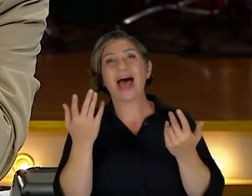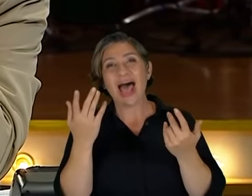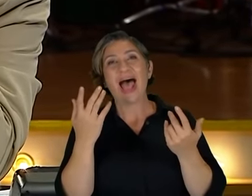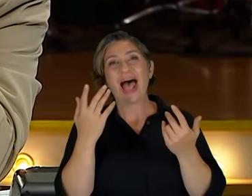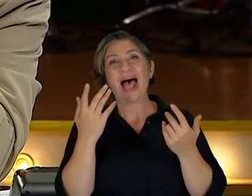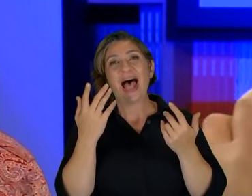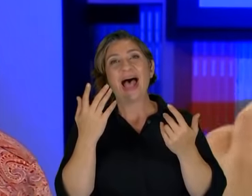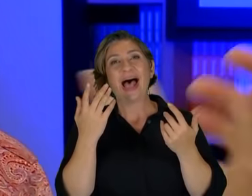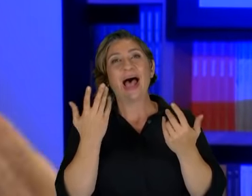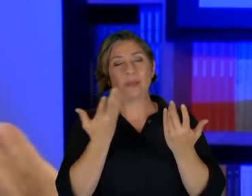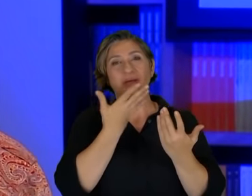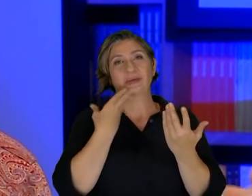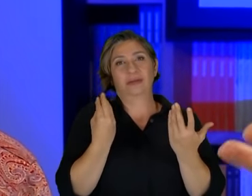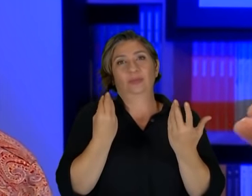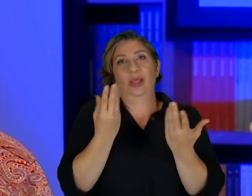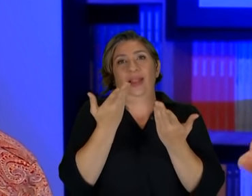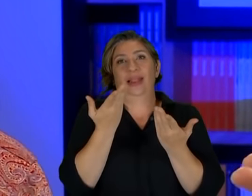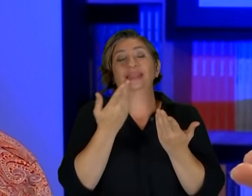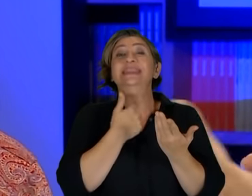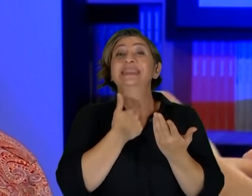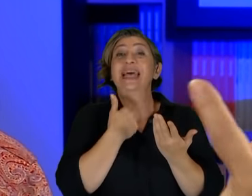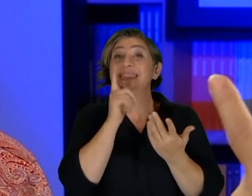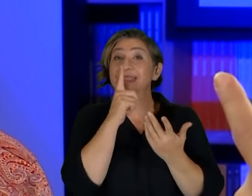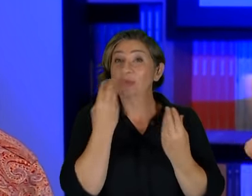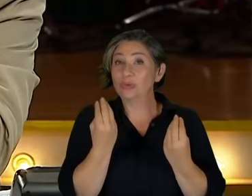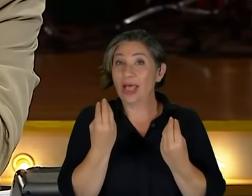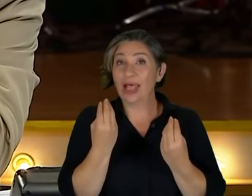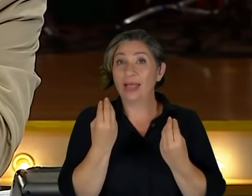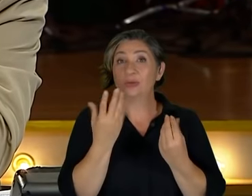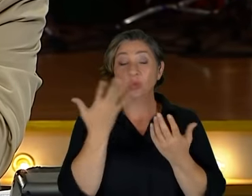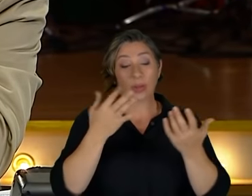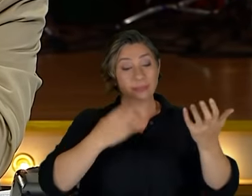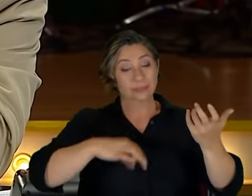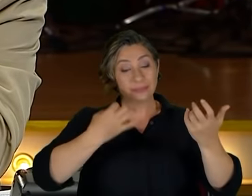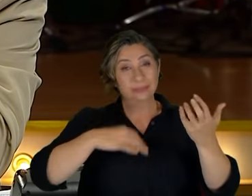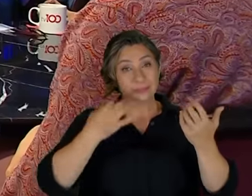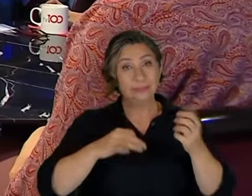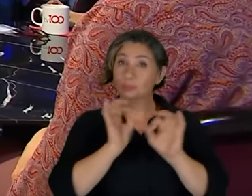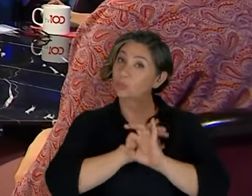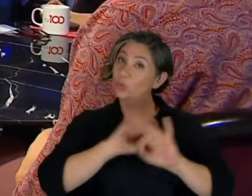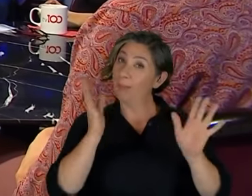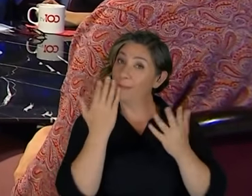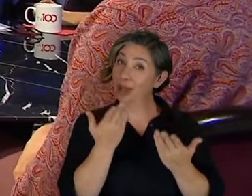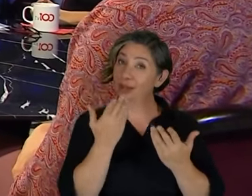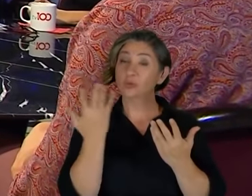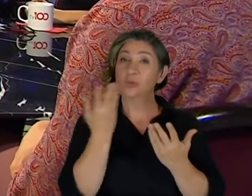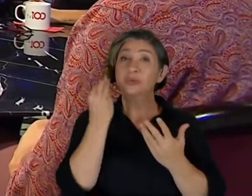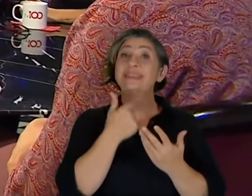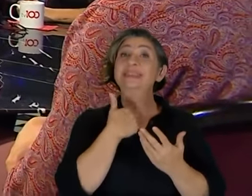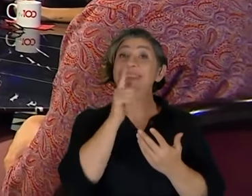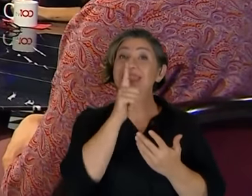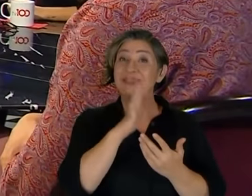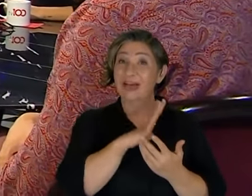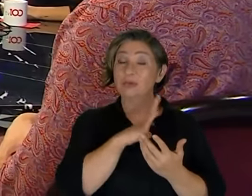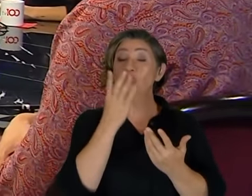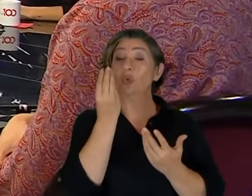dışında... Gayet iyisin. Sempatik değil mi? Ses güzel. Çok iyi enstrüman çalıyorsun. Mükemmel gitar çalıyorsun. Çok güzel sesin var.